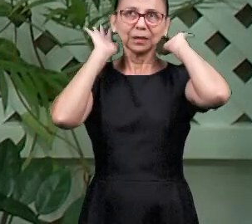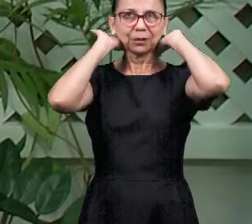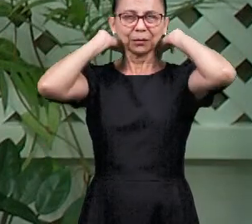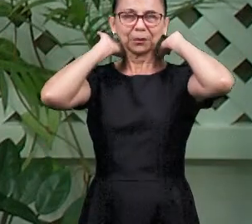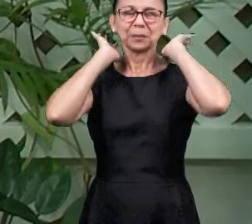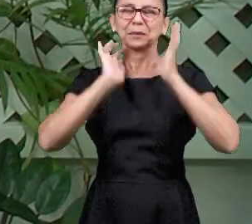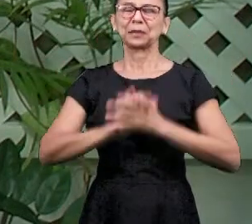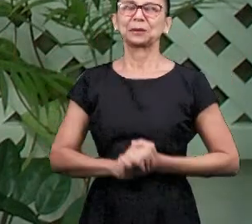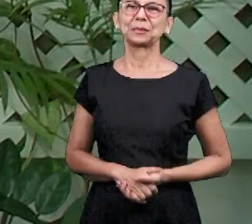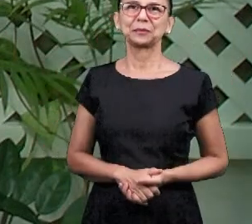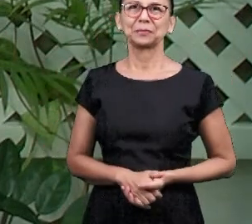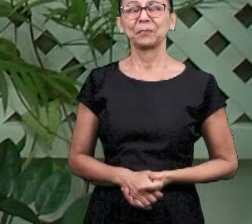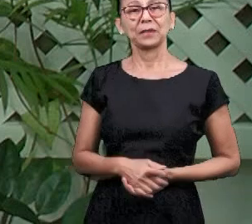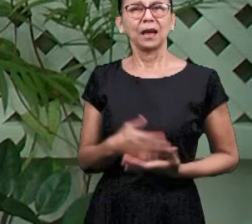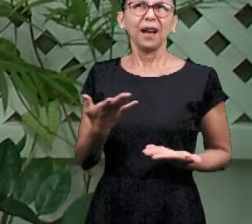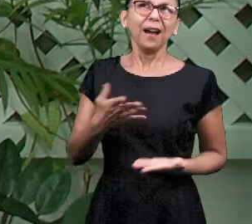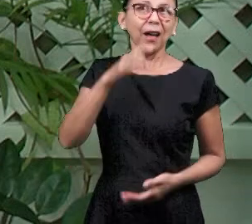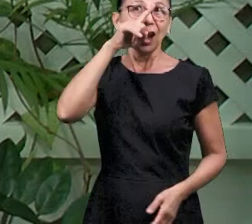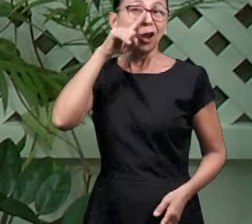que